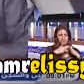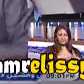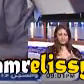مدير مكتب صحيفه